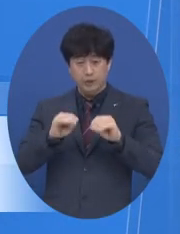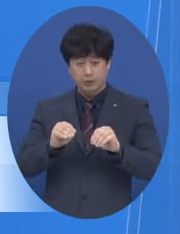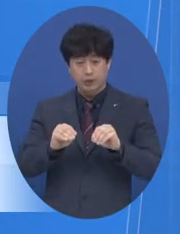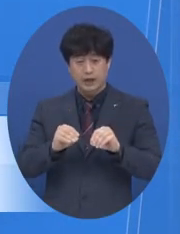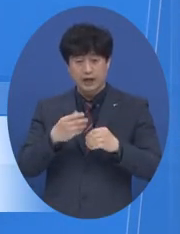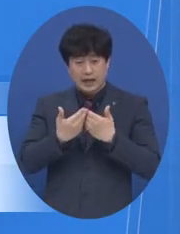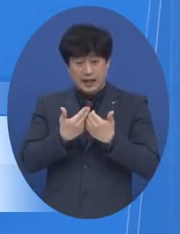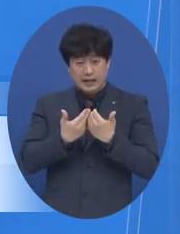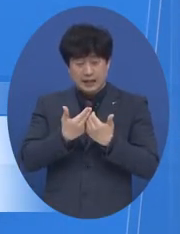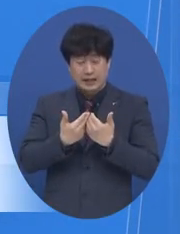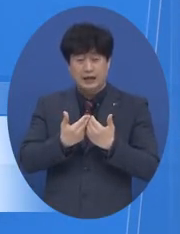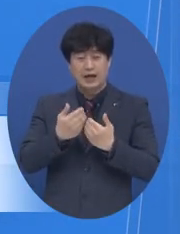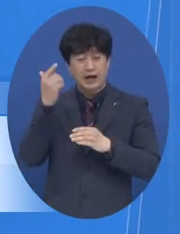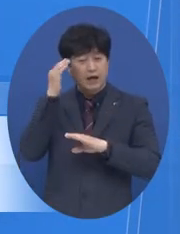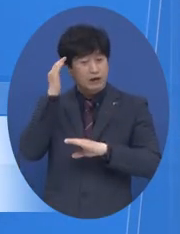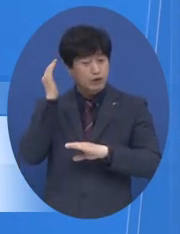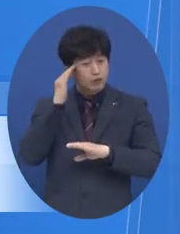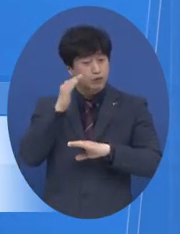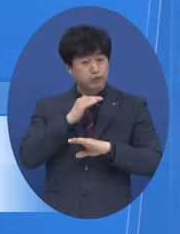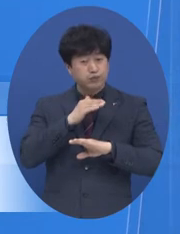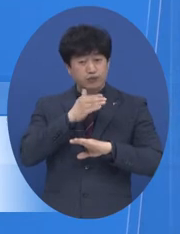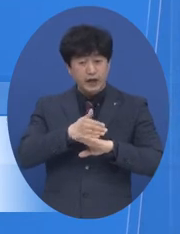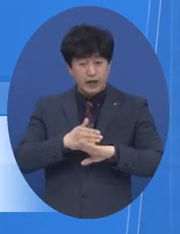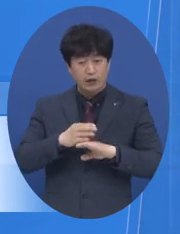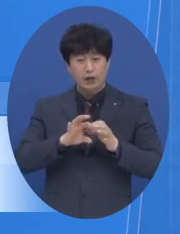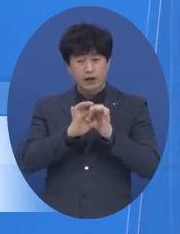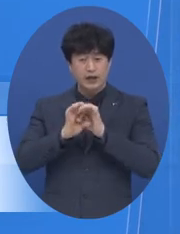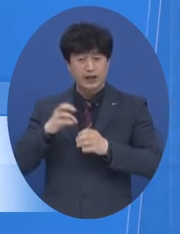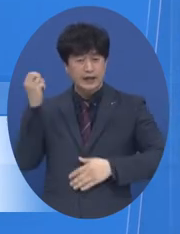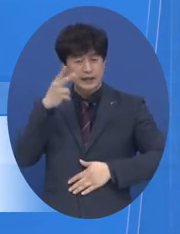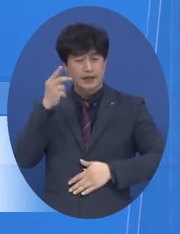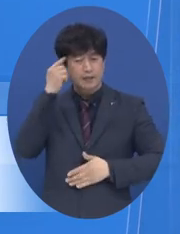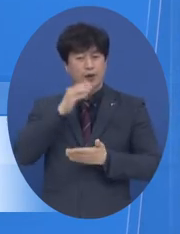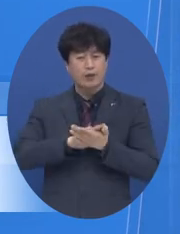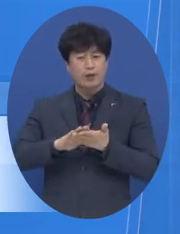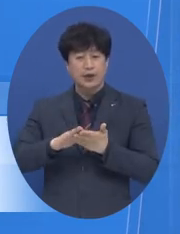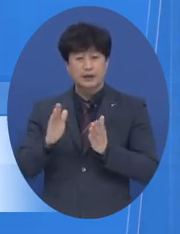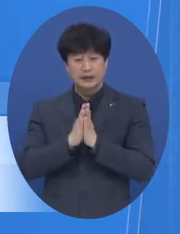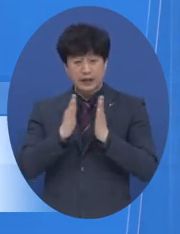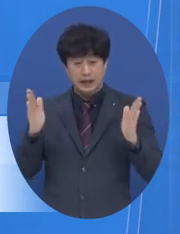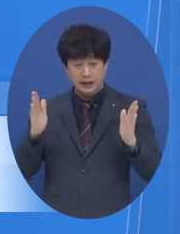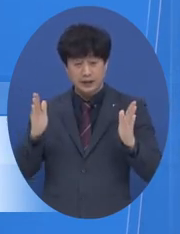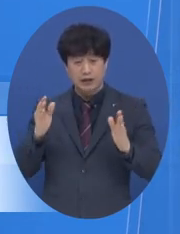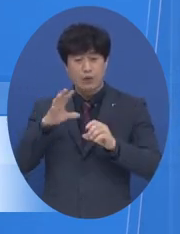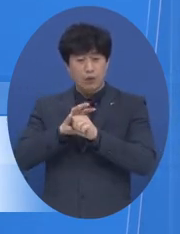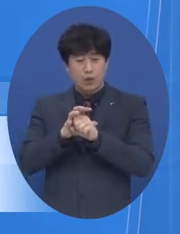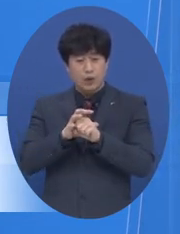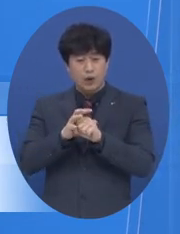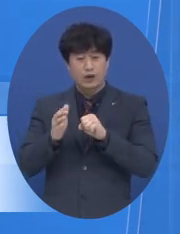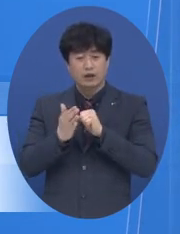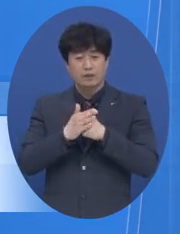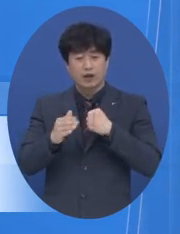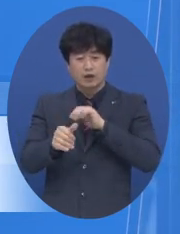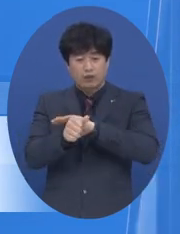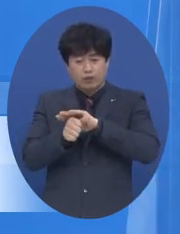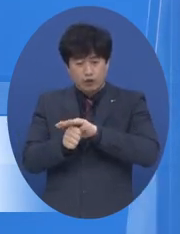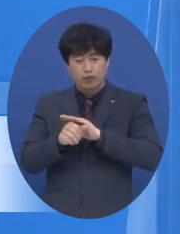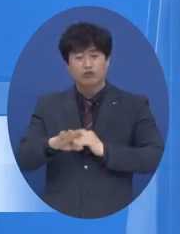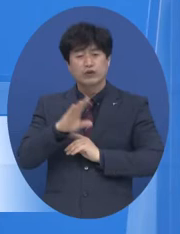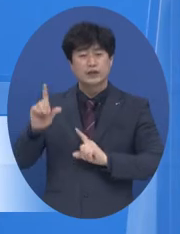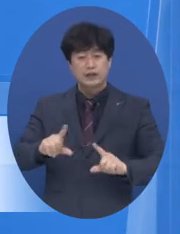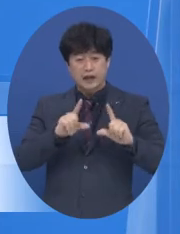남북관계에 다시 평화가 깃들기를 코로나 일부러 위축된 우리의 일상이 다시